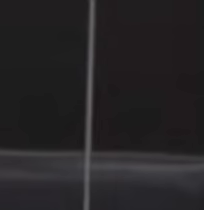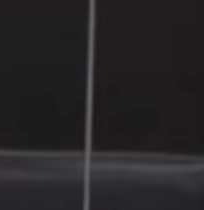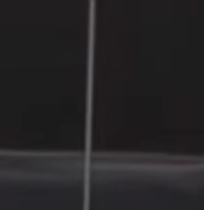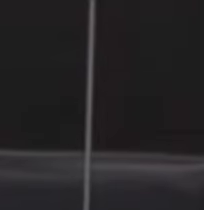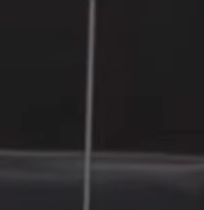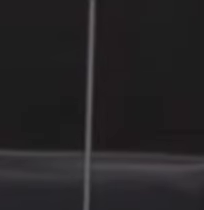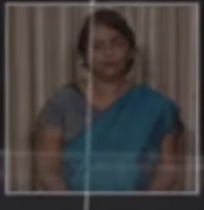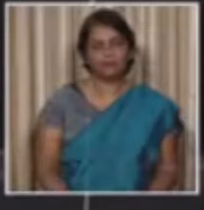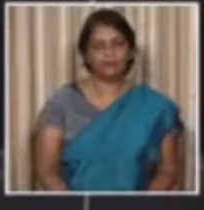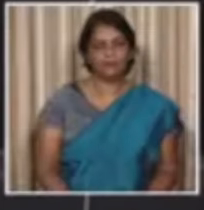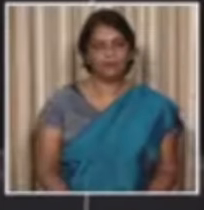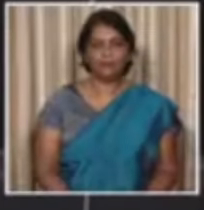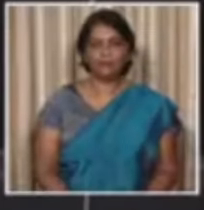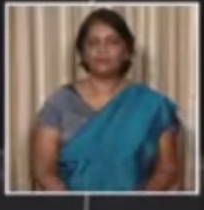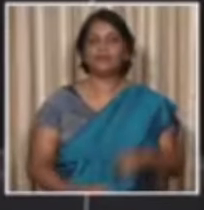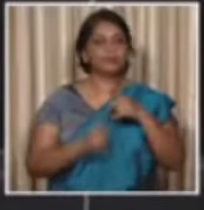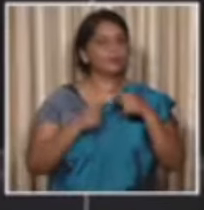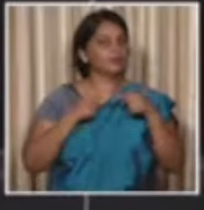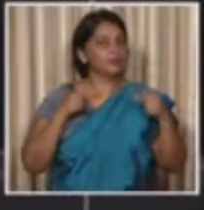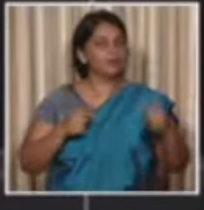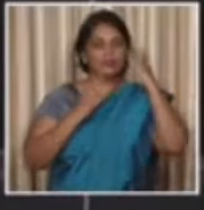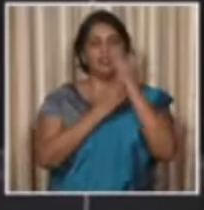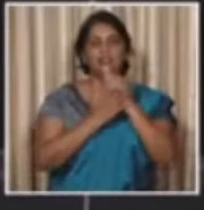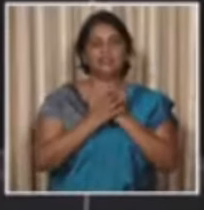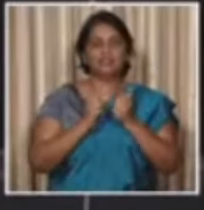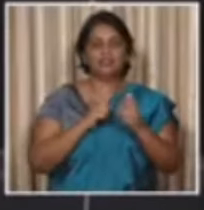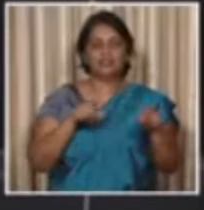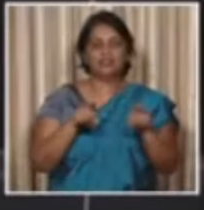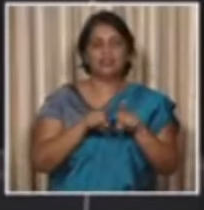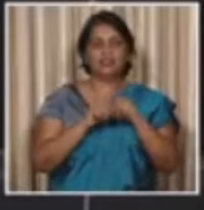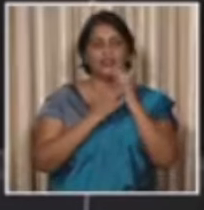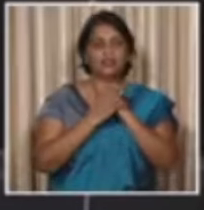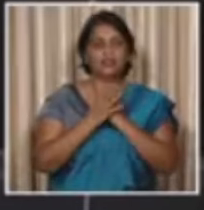මා හිතන්නේ මේ විපක්ෂයේ කිසිවකු ප්‍රශ්න කරන එකක් නැහැ කියලා.